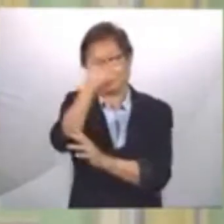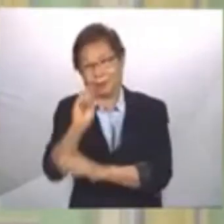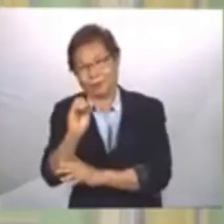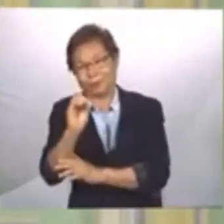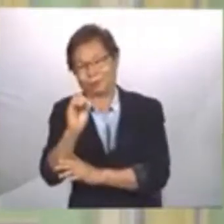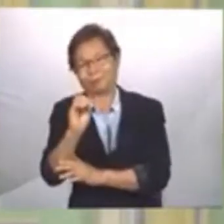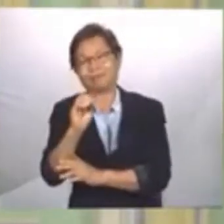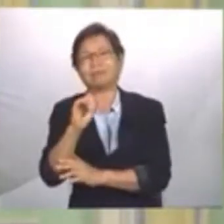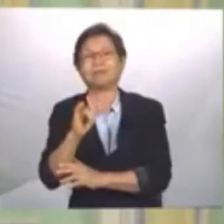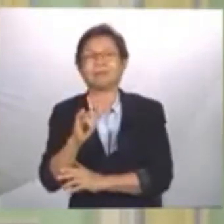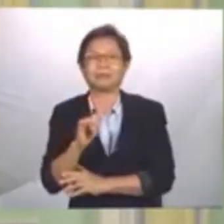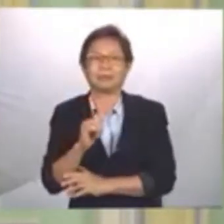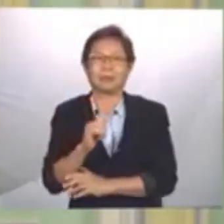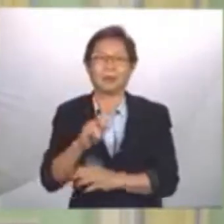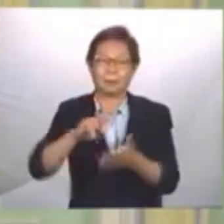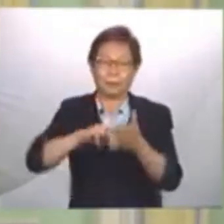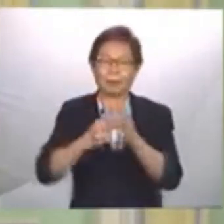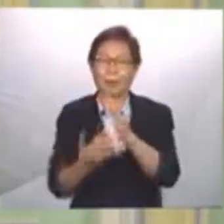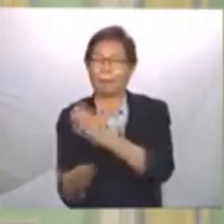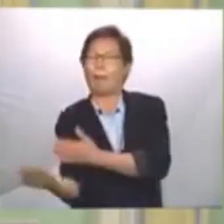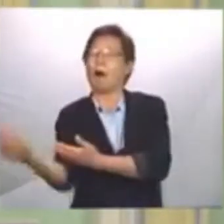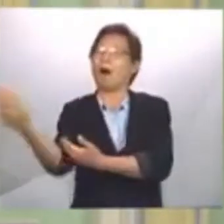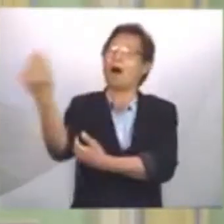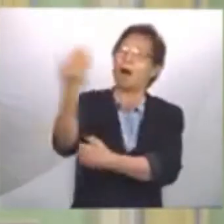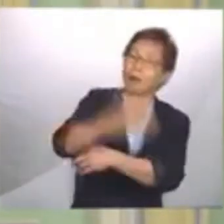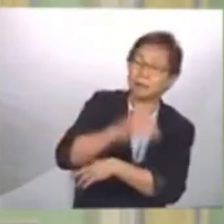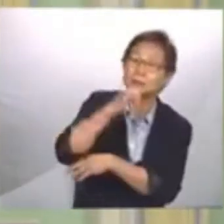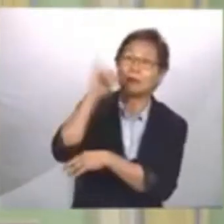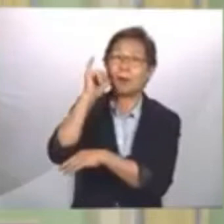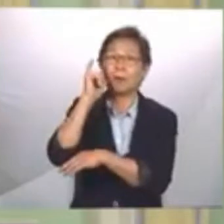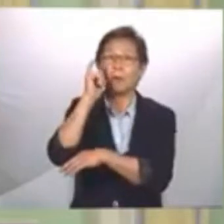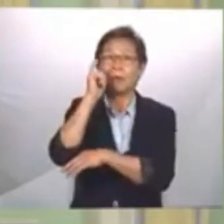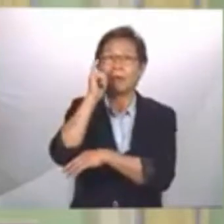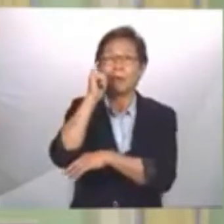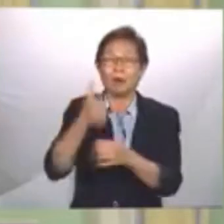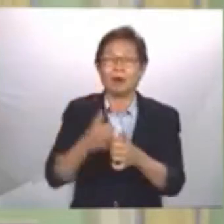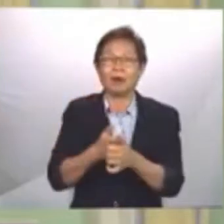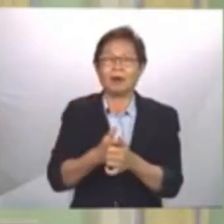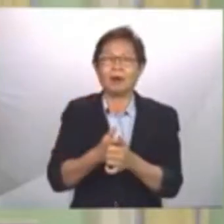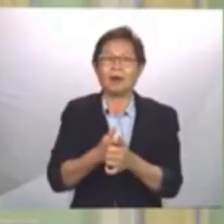Jadi semalam, the whole day yesterday, pematuhan meningkat kepada